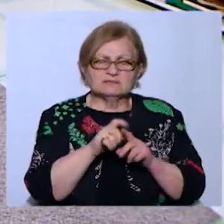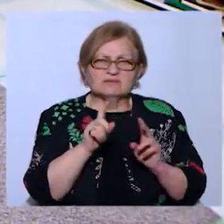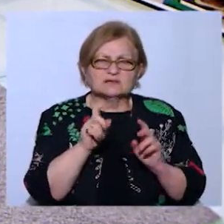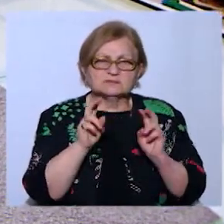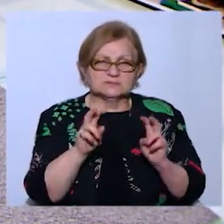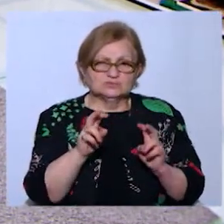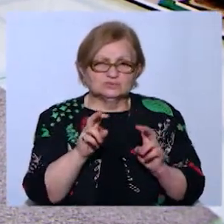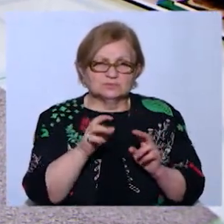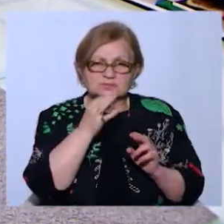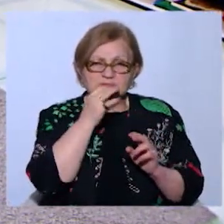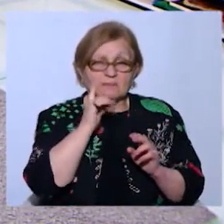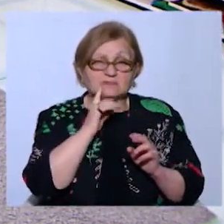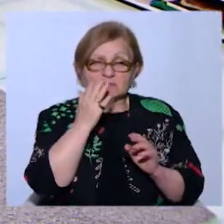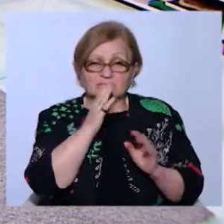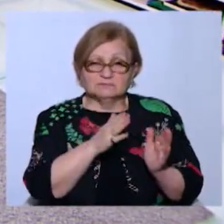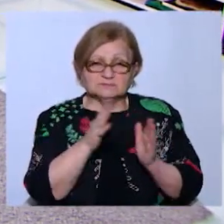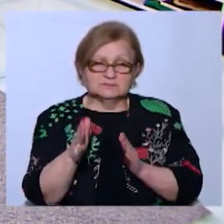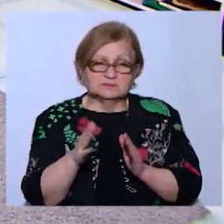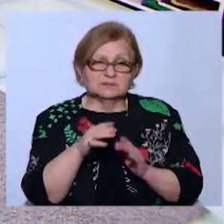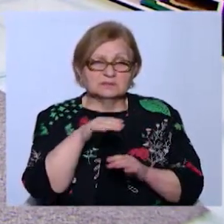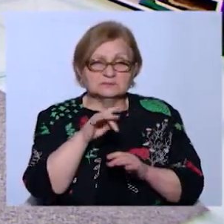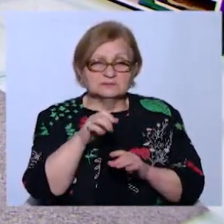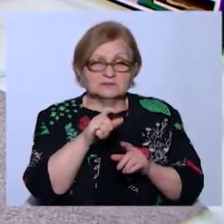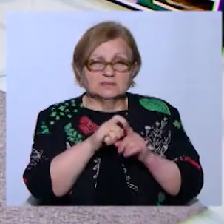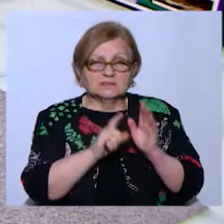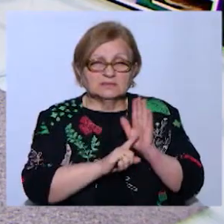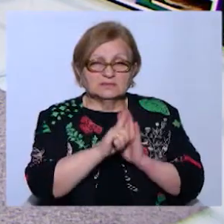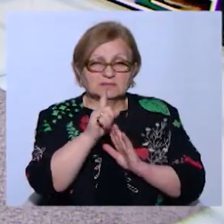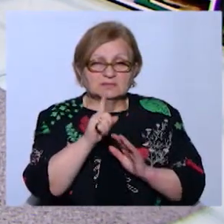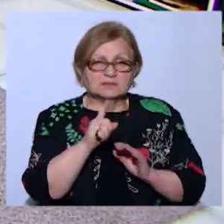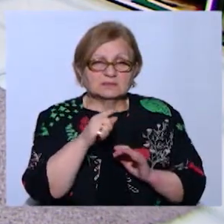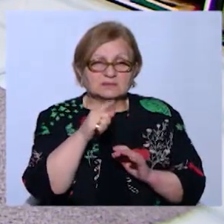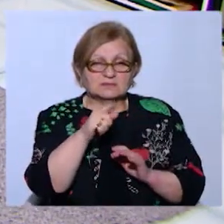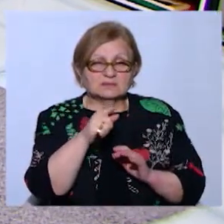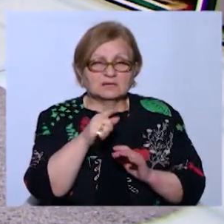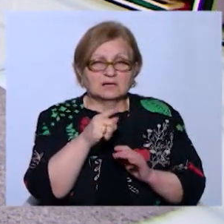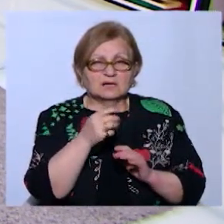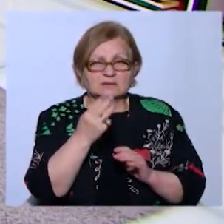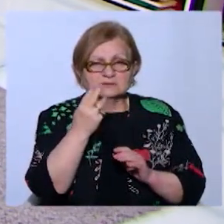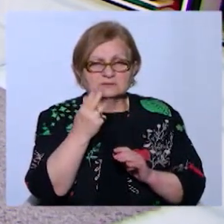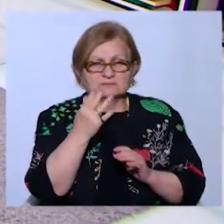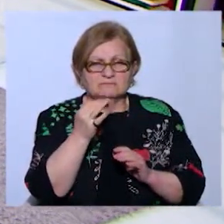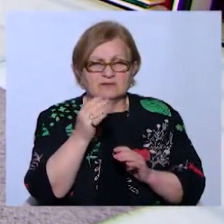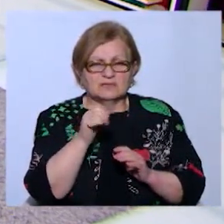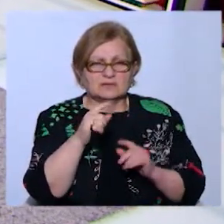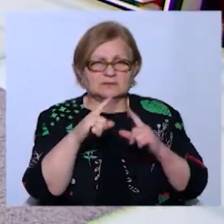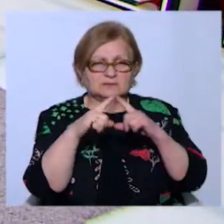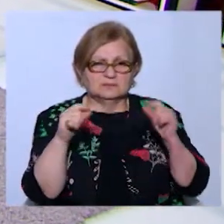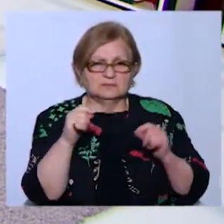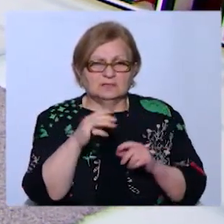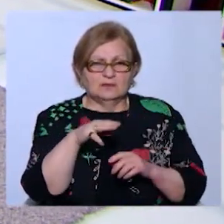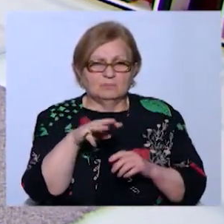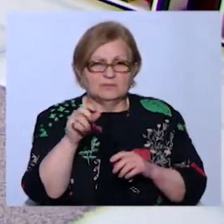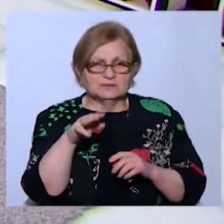უბრალოდ, სანამ გაკვეთილზე გადავალ ამ თემაზე. ტრიგონომეტრია მოდის სიტყვიდან triangle და metron. Triangle არის სამკუთხედი,